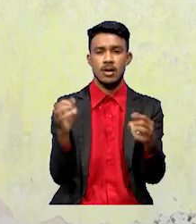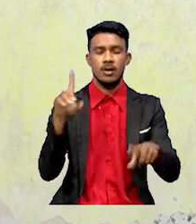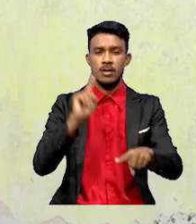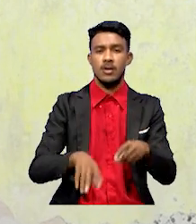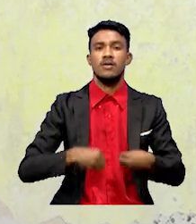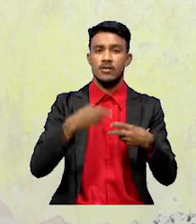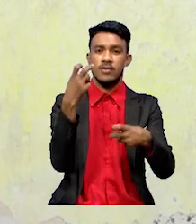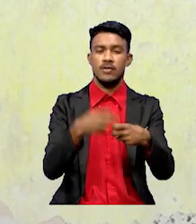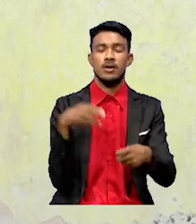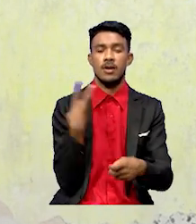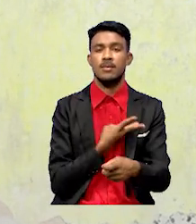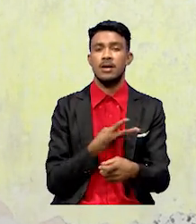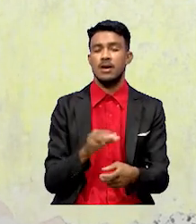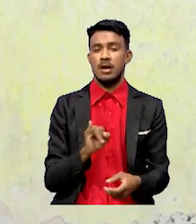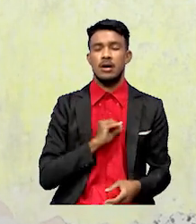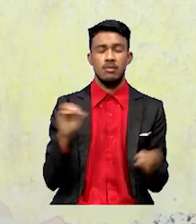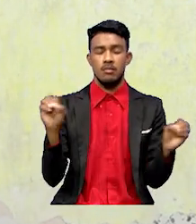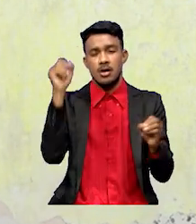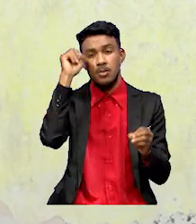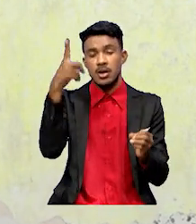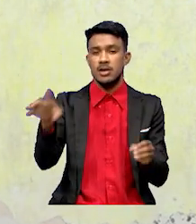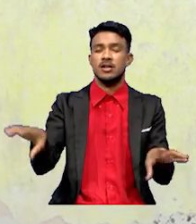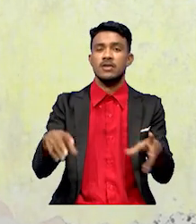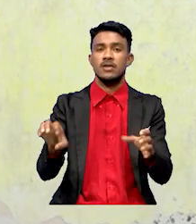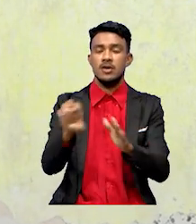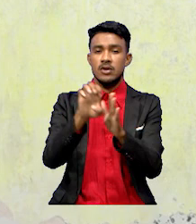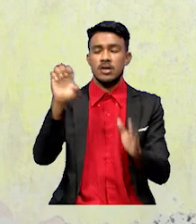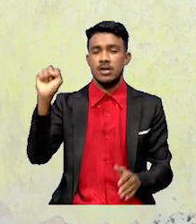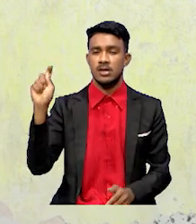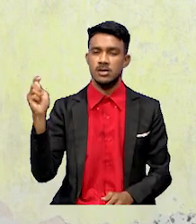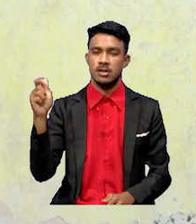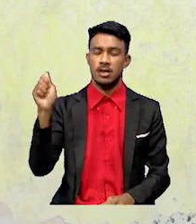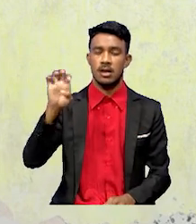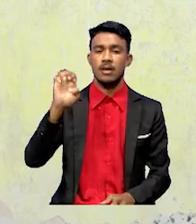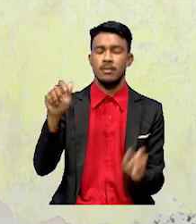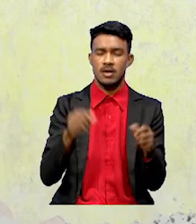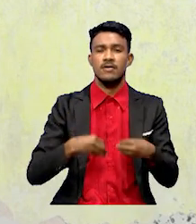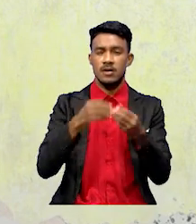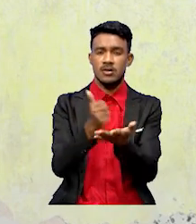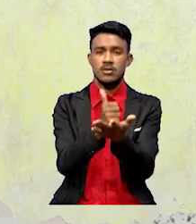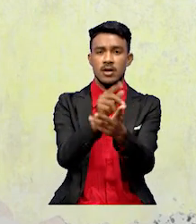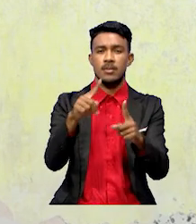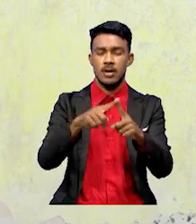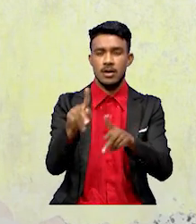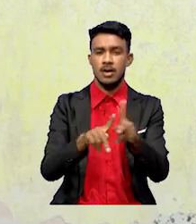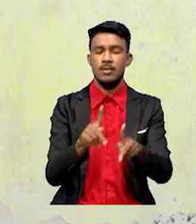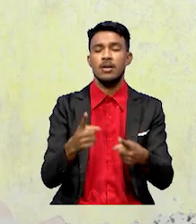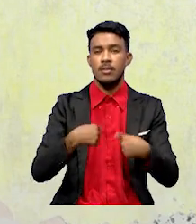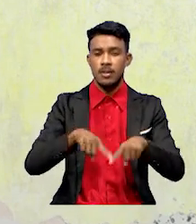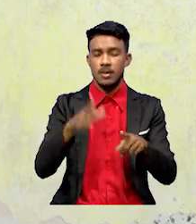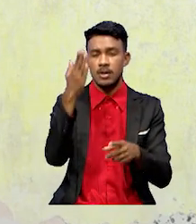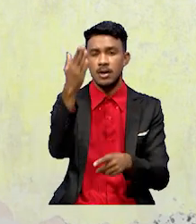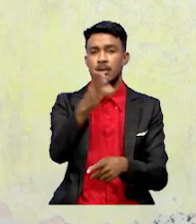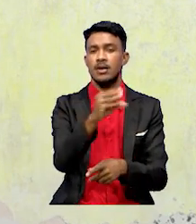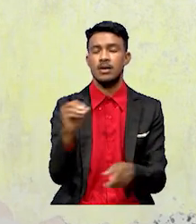komprende servicio estania ne. Format ni ne sira mak forma ami hasuku, ho di fasilitas ba komunidade. Mes no fin to hena ba.